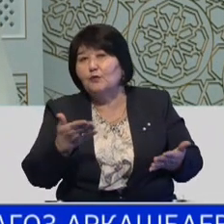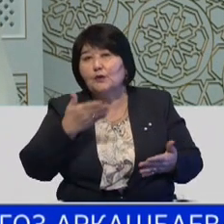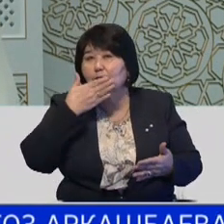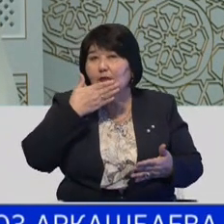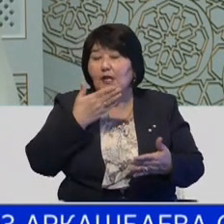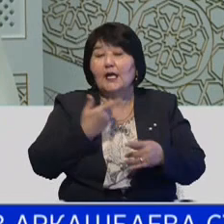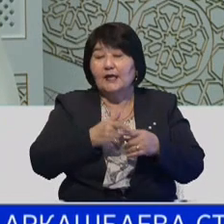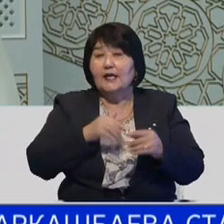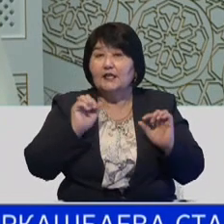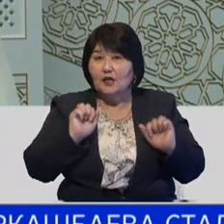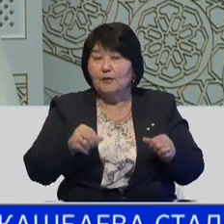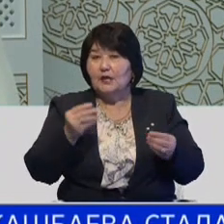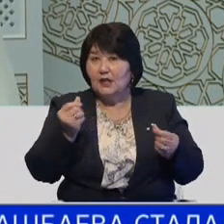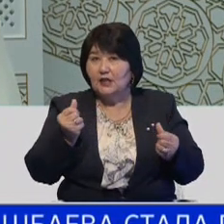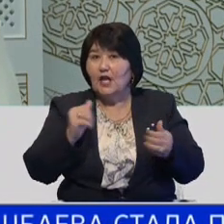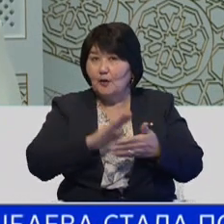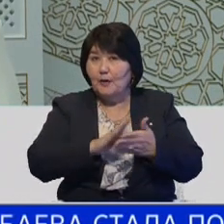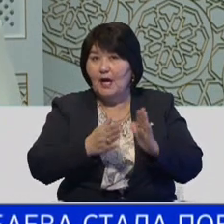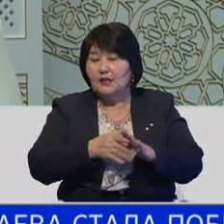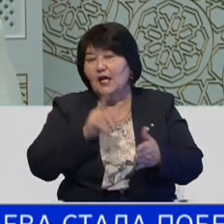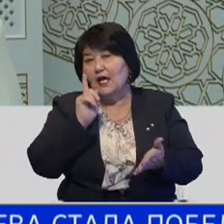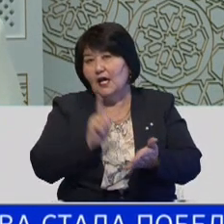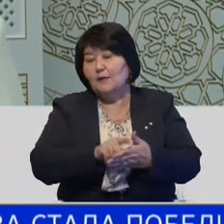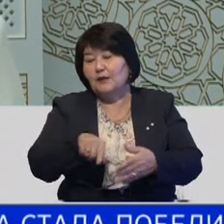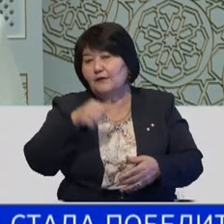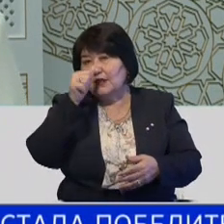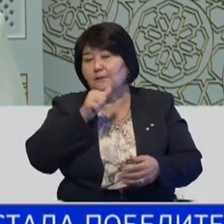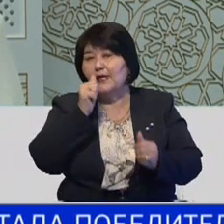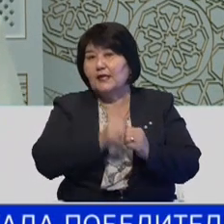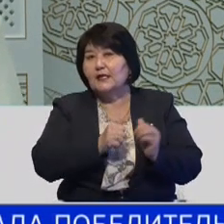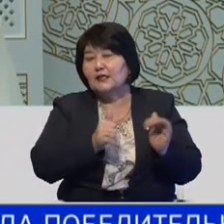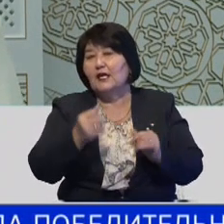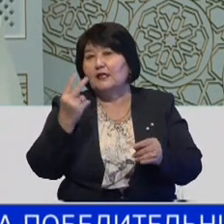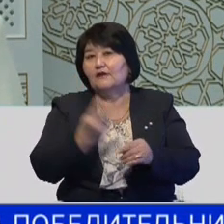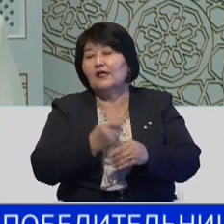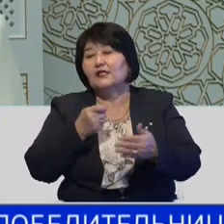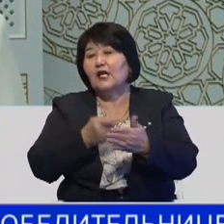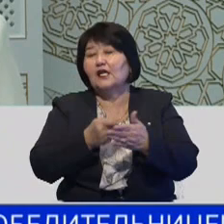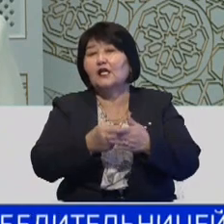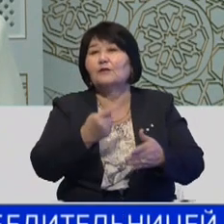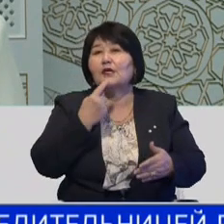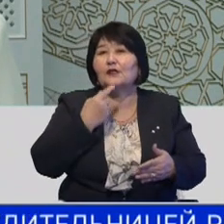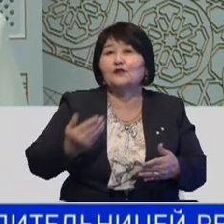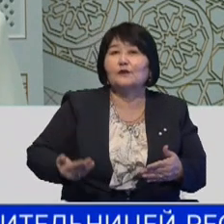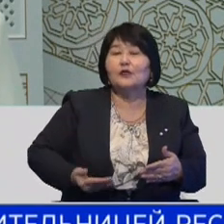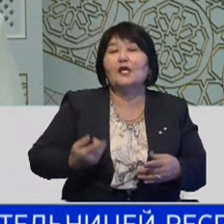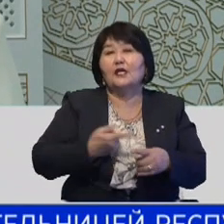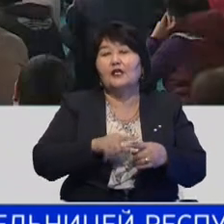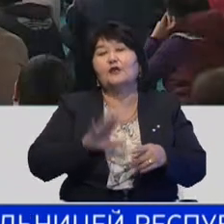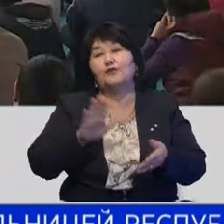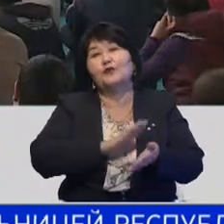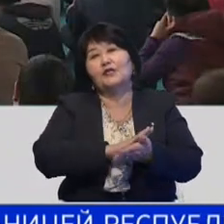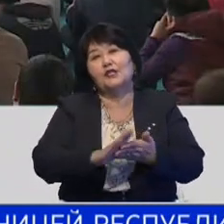пост если позволяют материальное положение обязаны в этом месяце ежедневно два раза кормить нуждающегося Это и будет